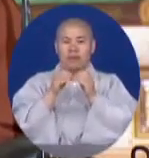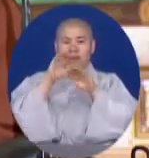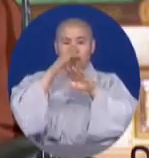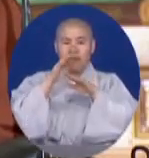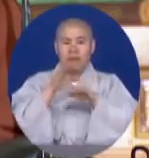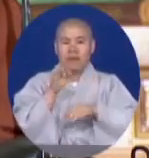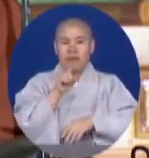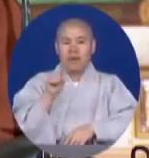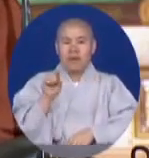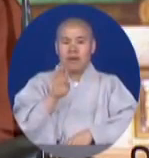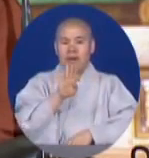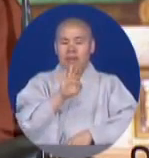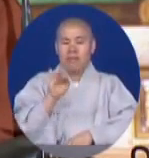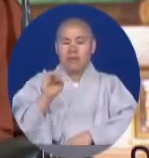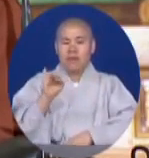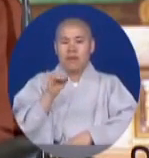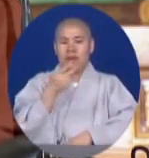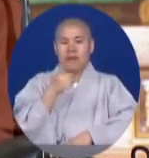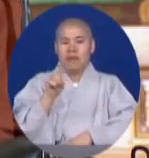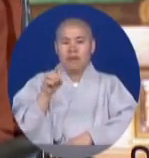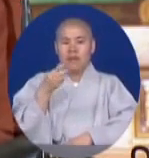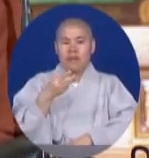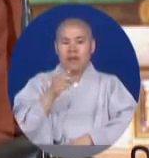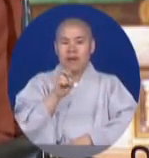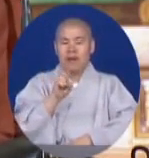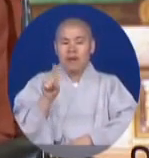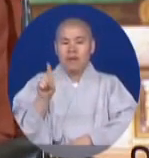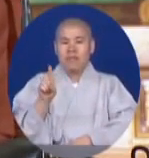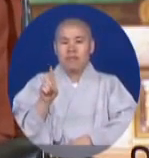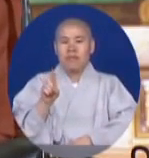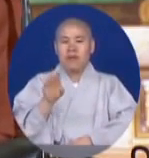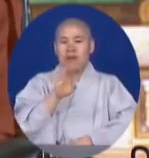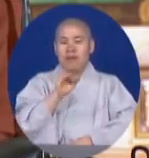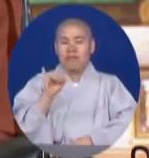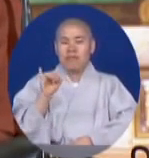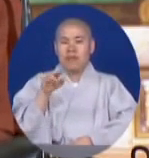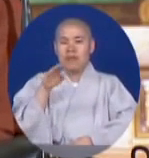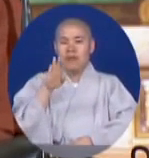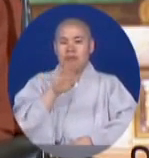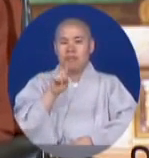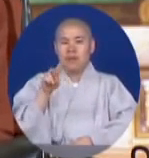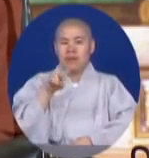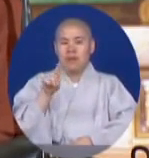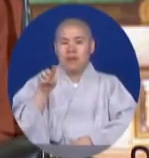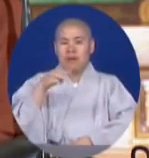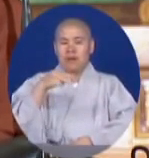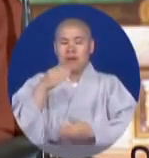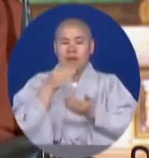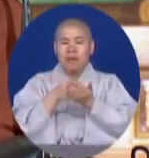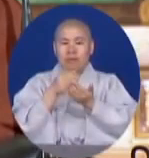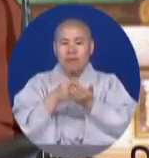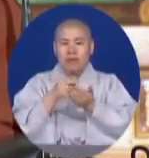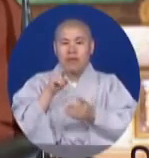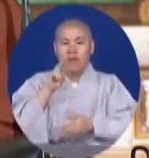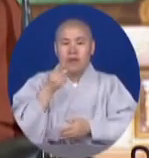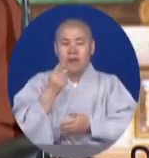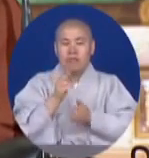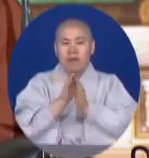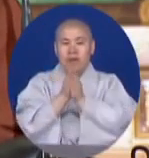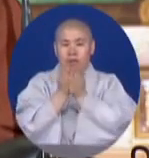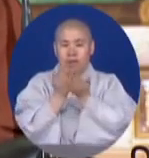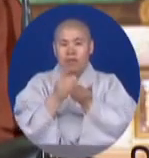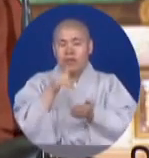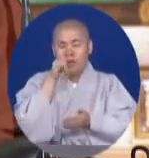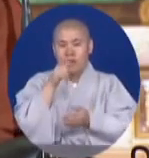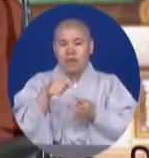아비달마 대비바사론이라는 논이 200권으로 된 논이 있습니다. 아비달마 대비바사론이라는 논이. 그런데